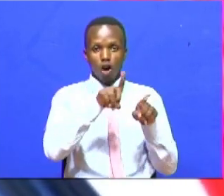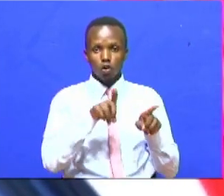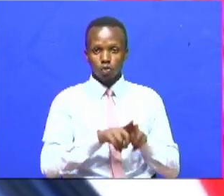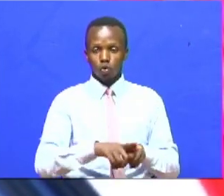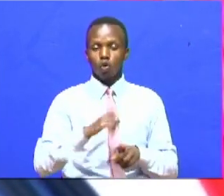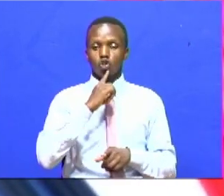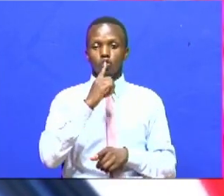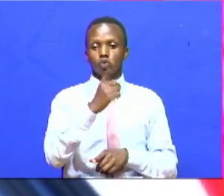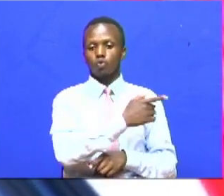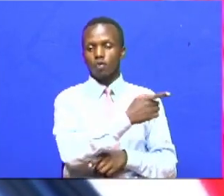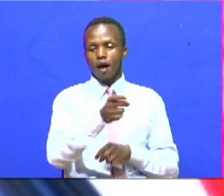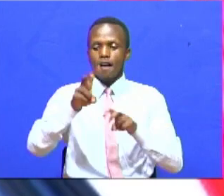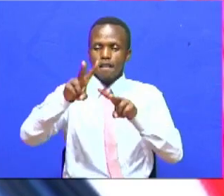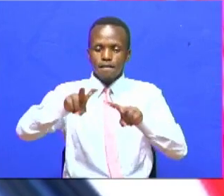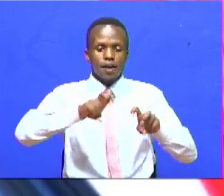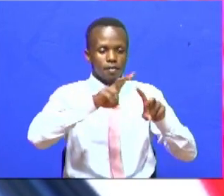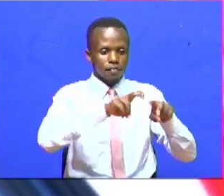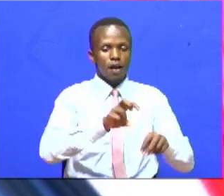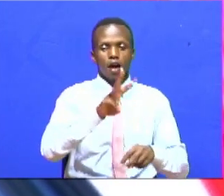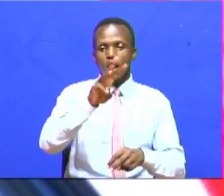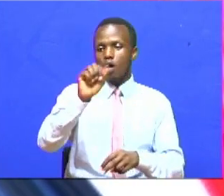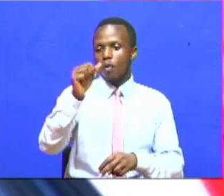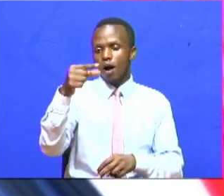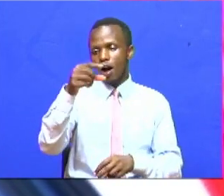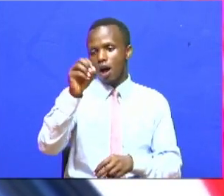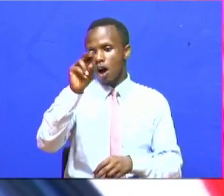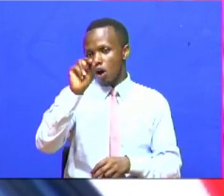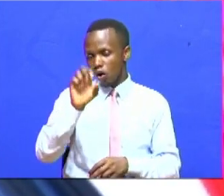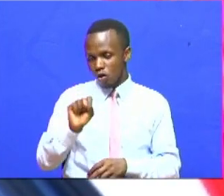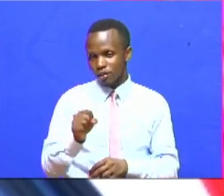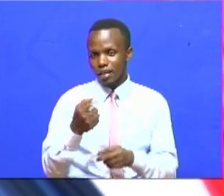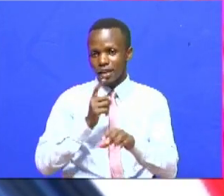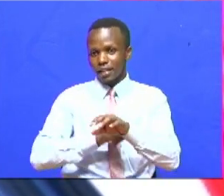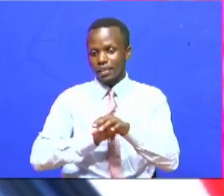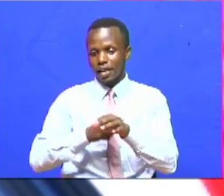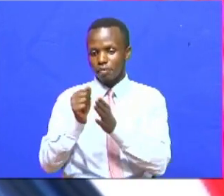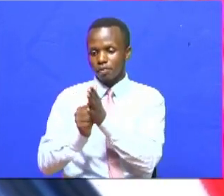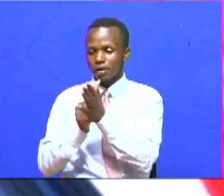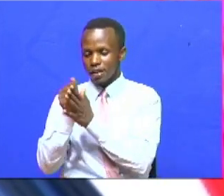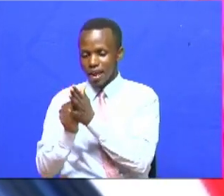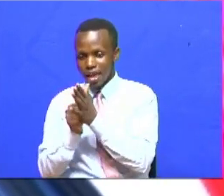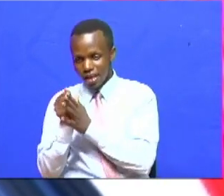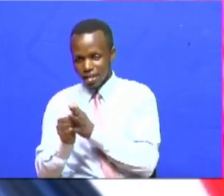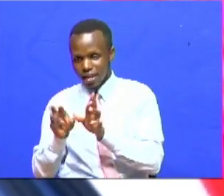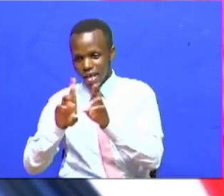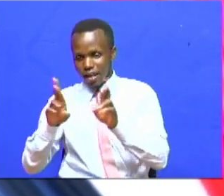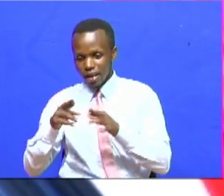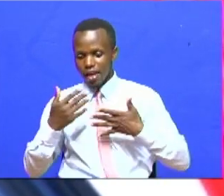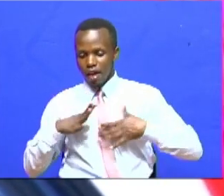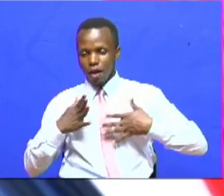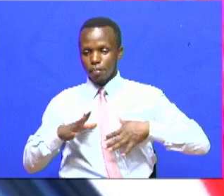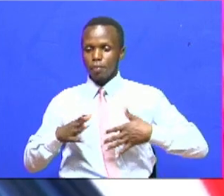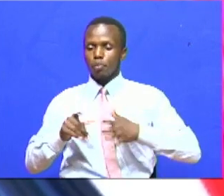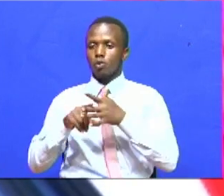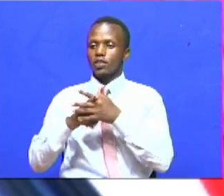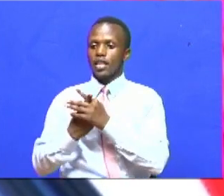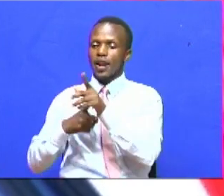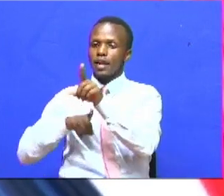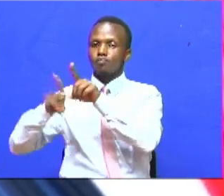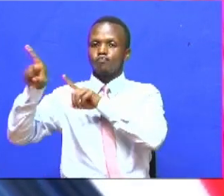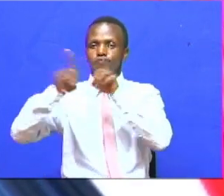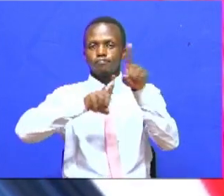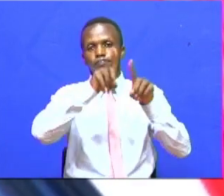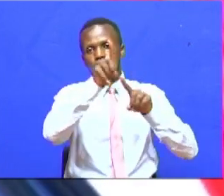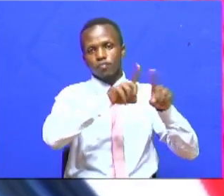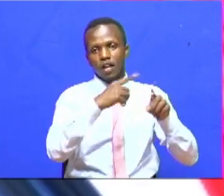nimewaamurisha watafute wagons ili reli ikiwa tayari wananchi waingie waweze kwenda kusafiri. Tumesema